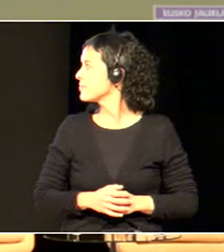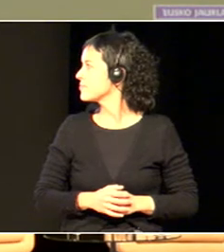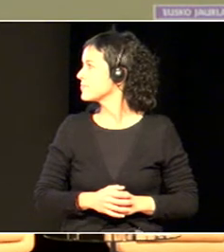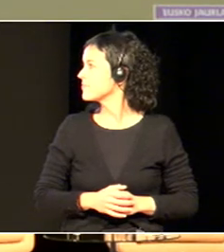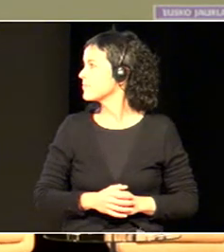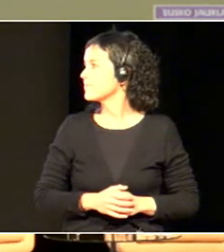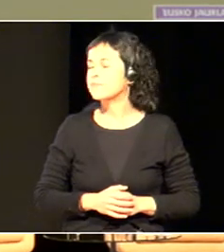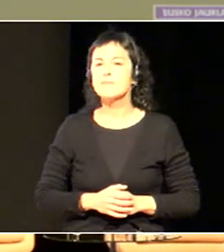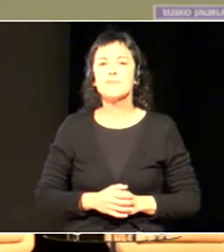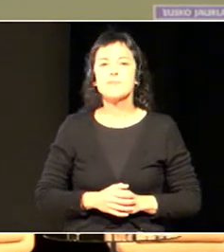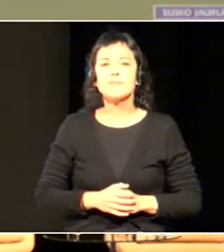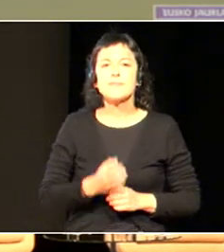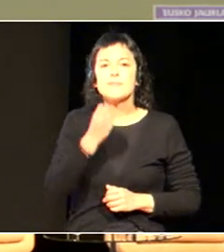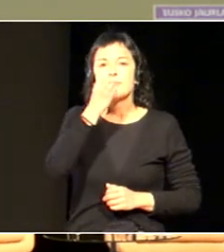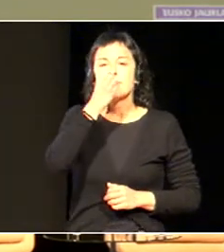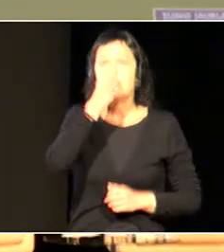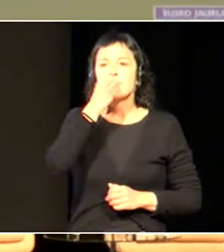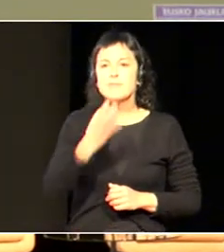Tira ba, az gaitezen.